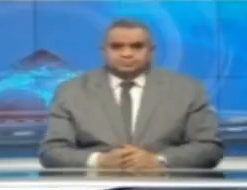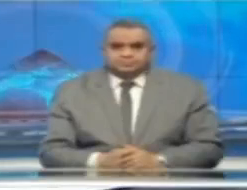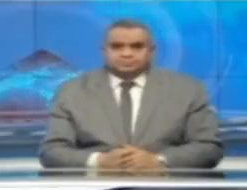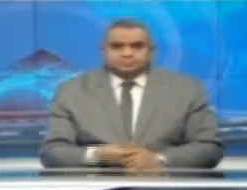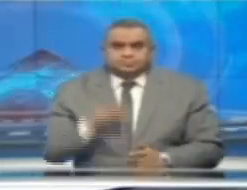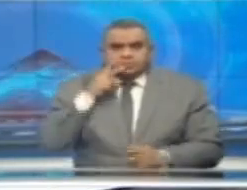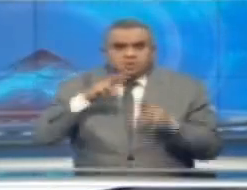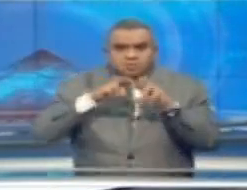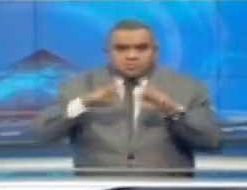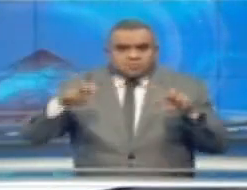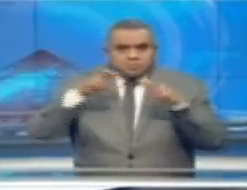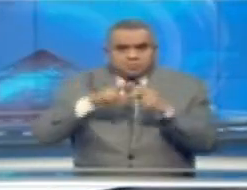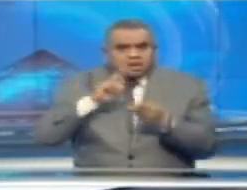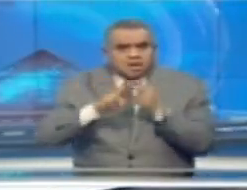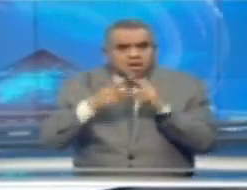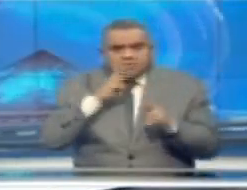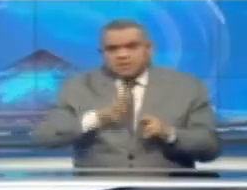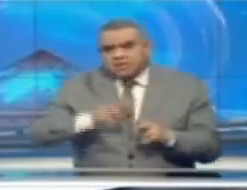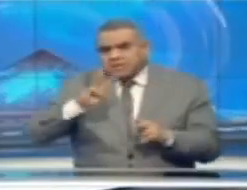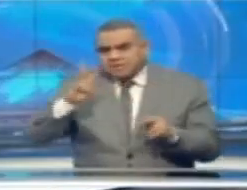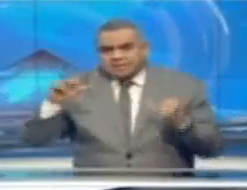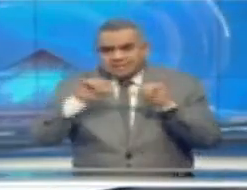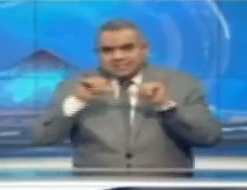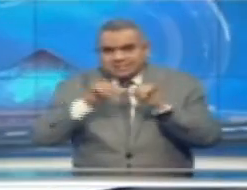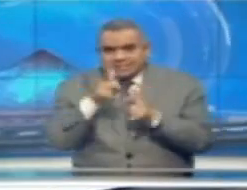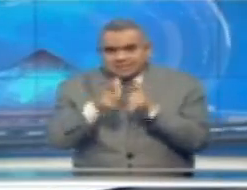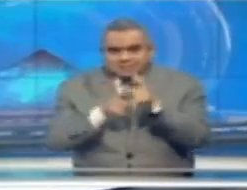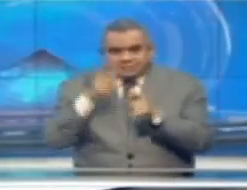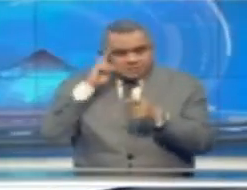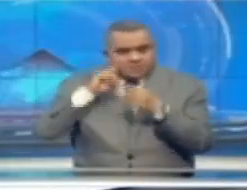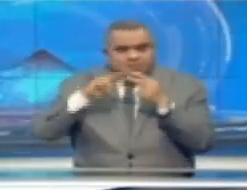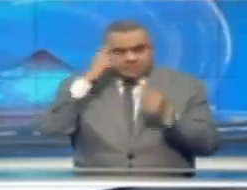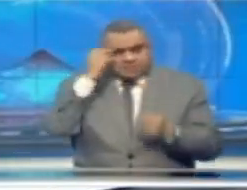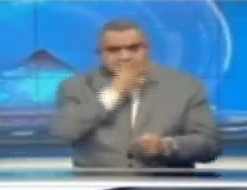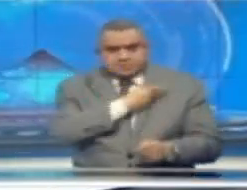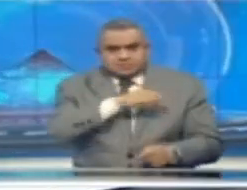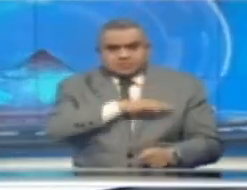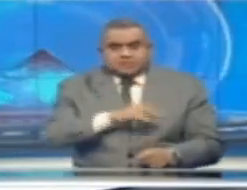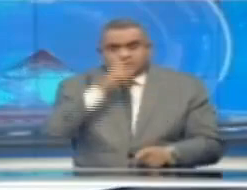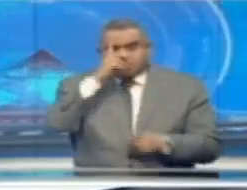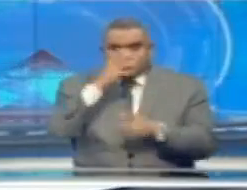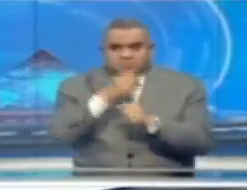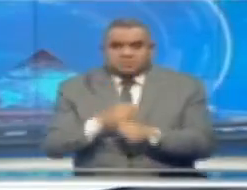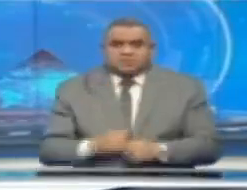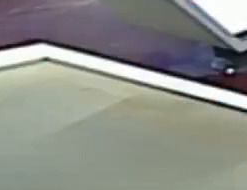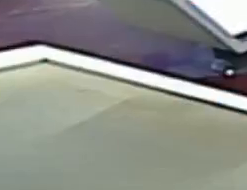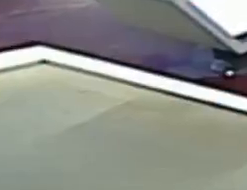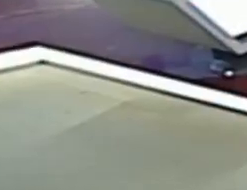وللمزيد ماسبيرو.ag. شكرا لحسن المتابعة، إلى اللقاء.